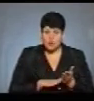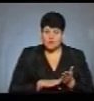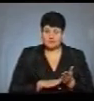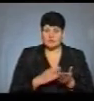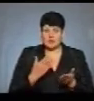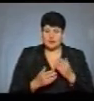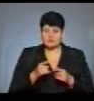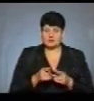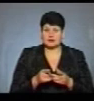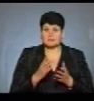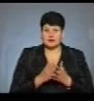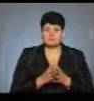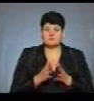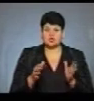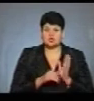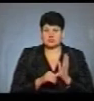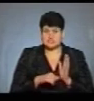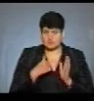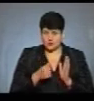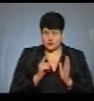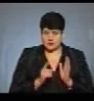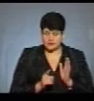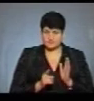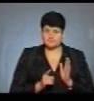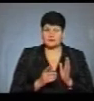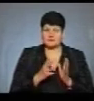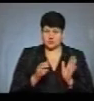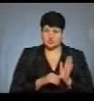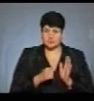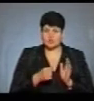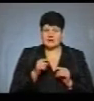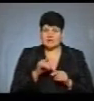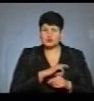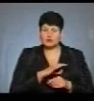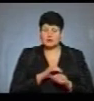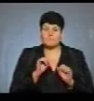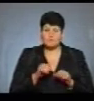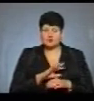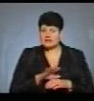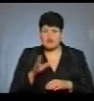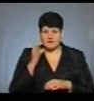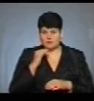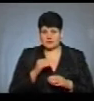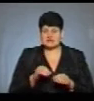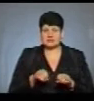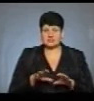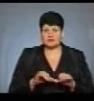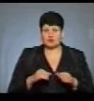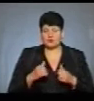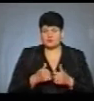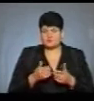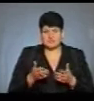вони мають понад 60 років, ще раз наголошу, понад 60 років, то їхні доходи можуть не враховувати за рішенням комісії, хоча